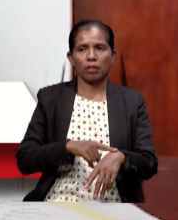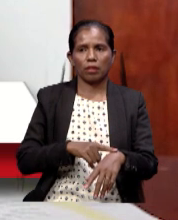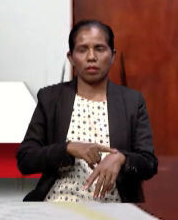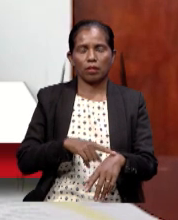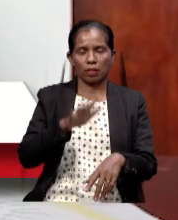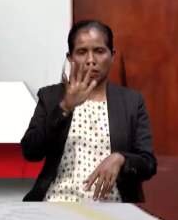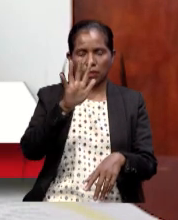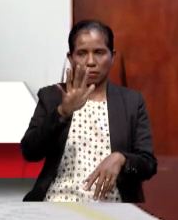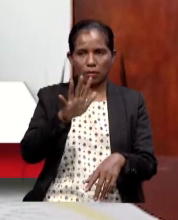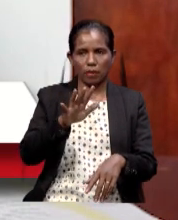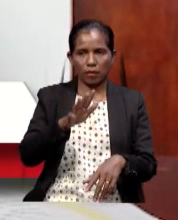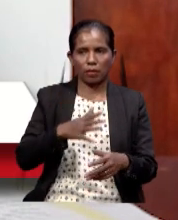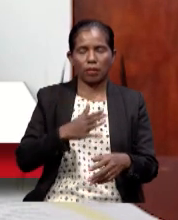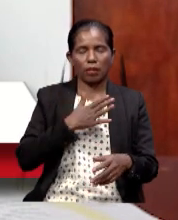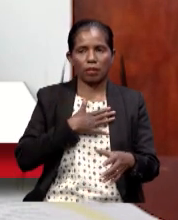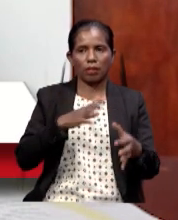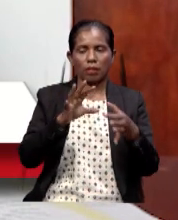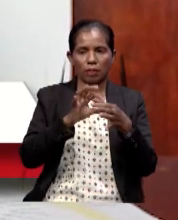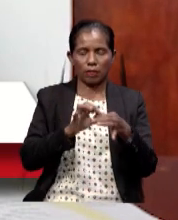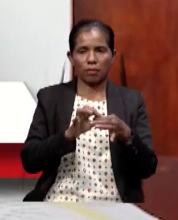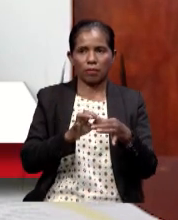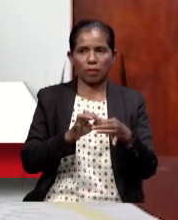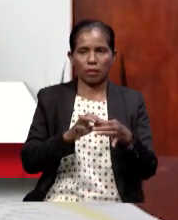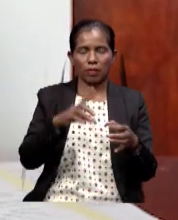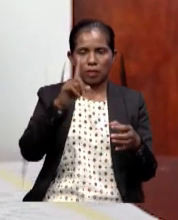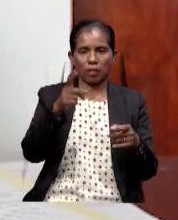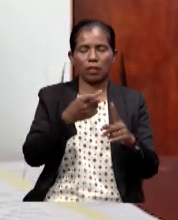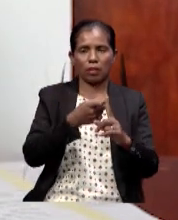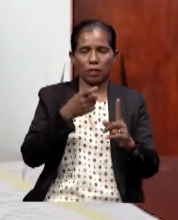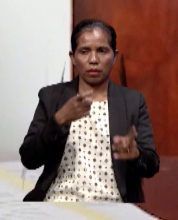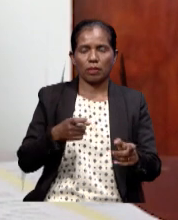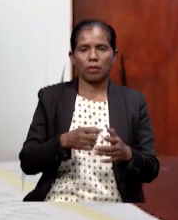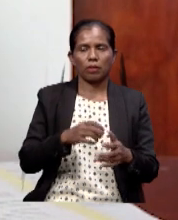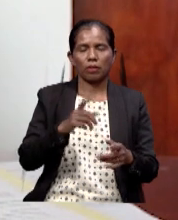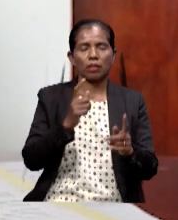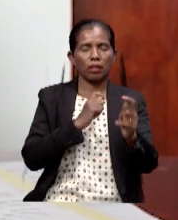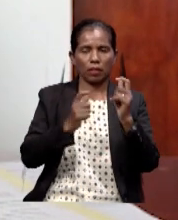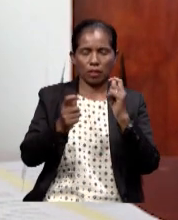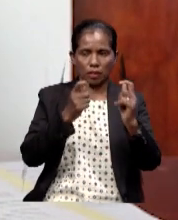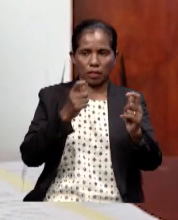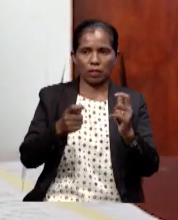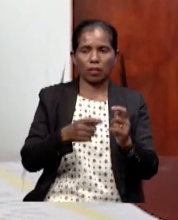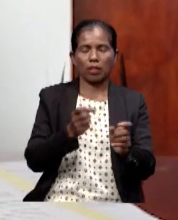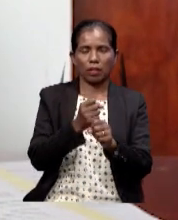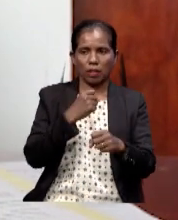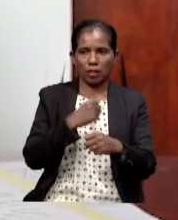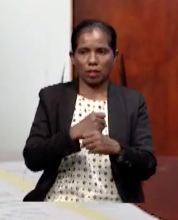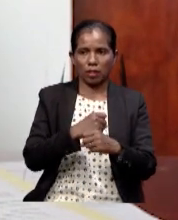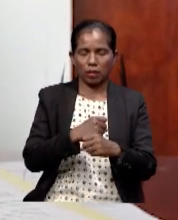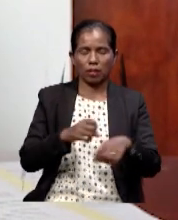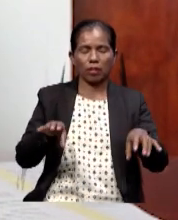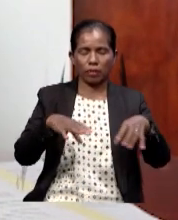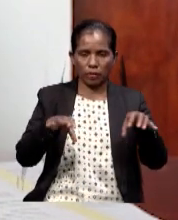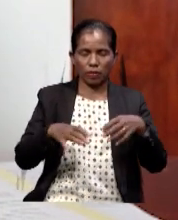5 horas lo crai, on ya members ida usi transitu, ya memang kan ya halo nyanyi kenari ya